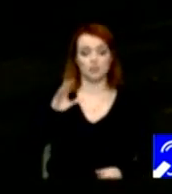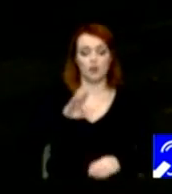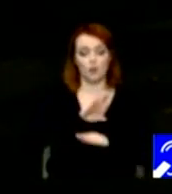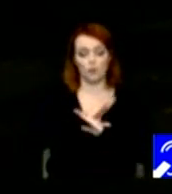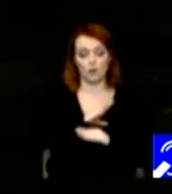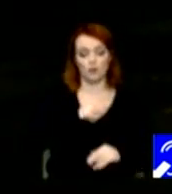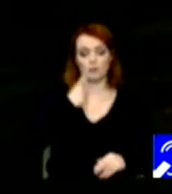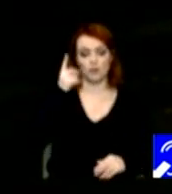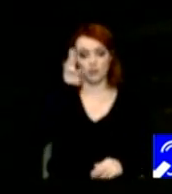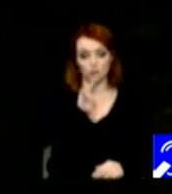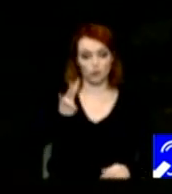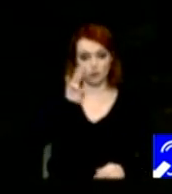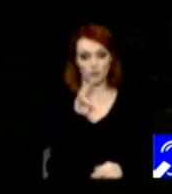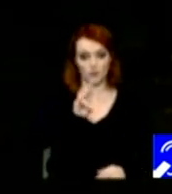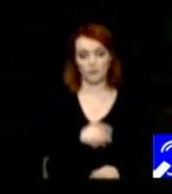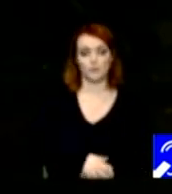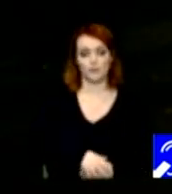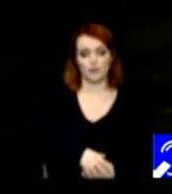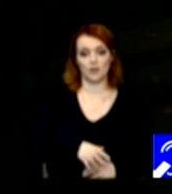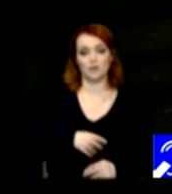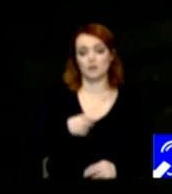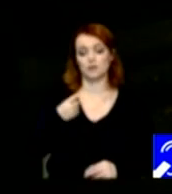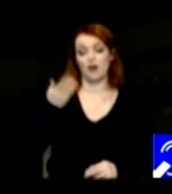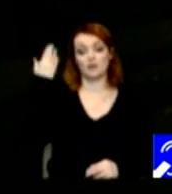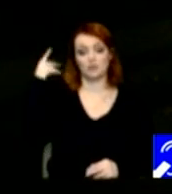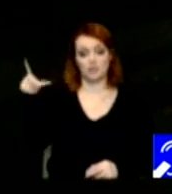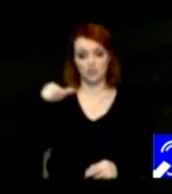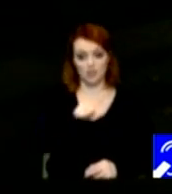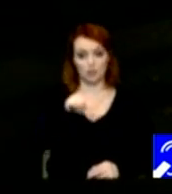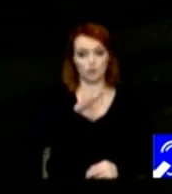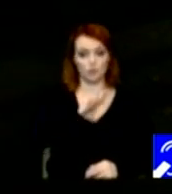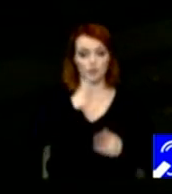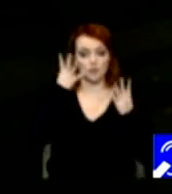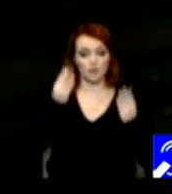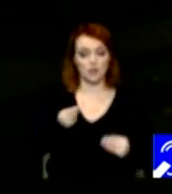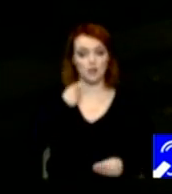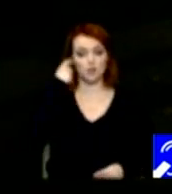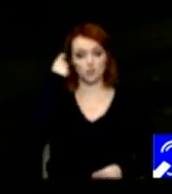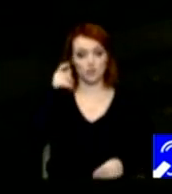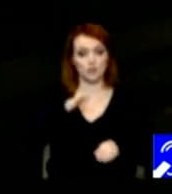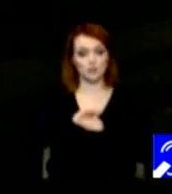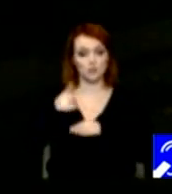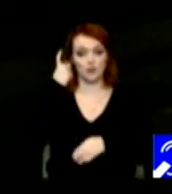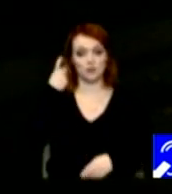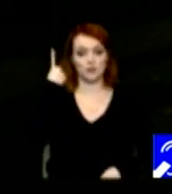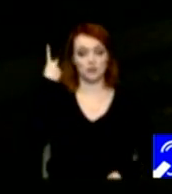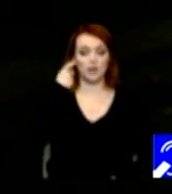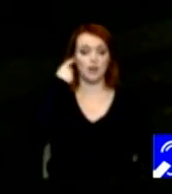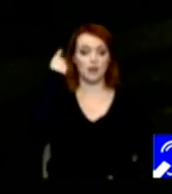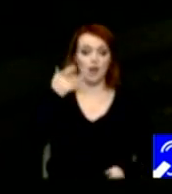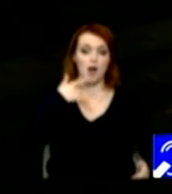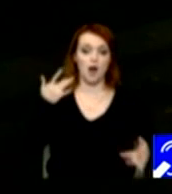viata pe 1 noiembrie la doar cateva zile dupa ce sa sarbatorit ziua de nastere aer se împlinise 101 ani